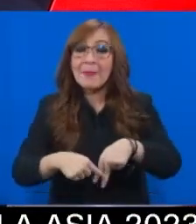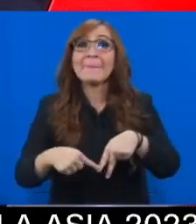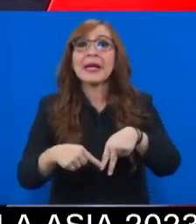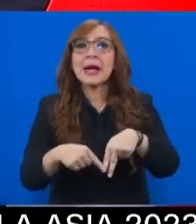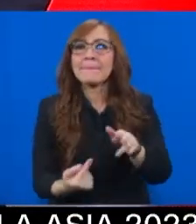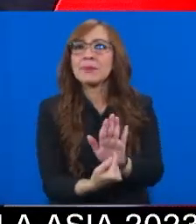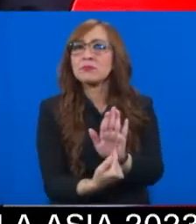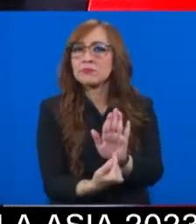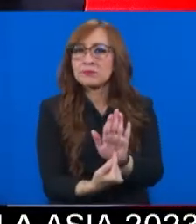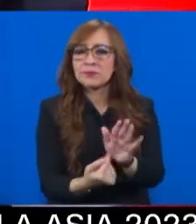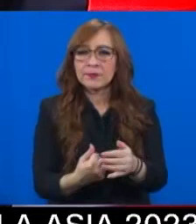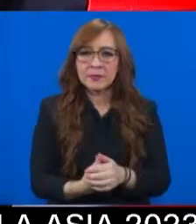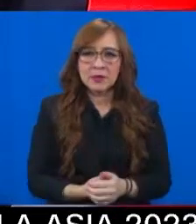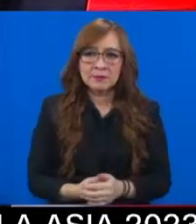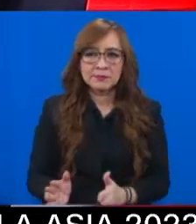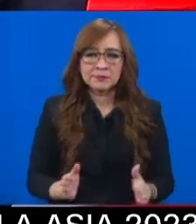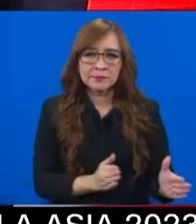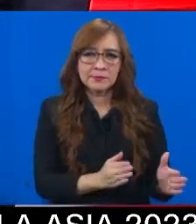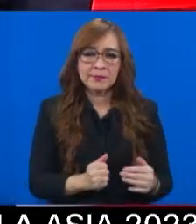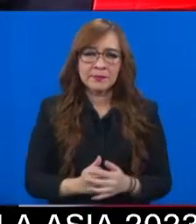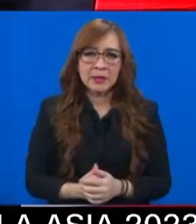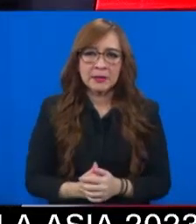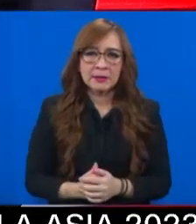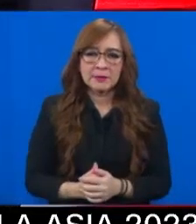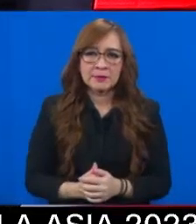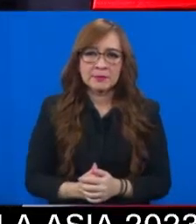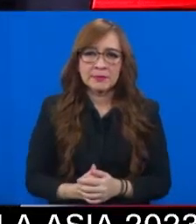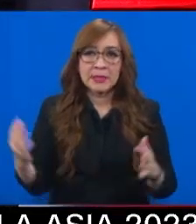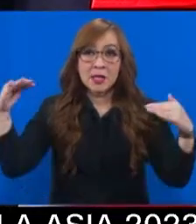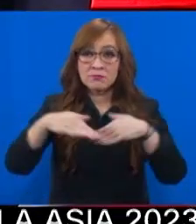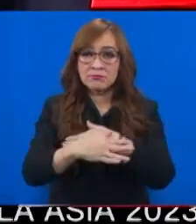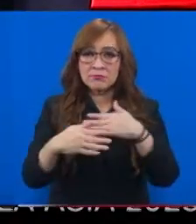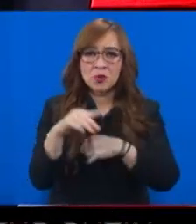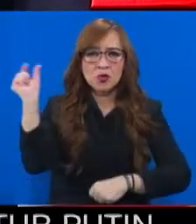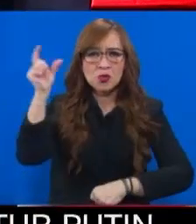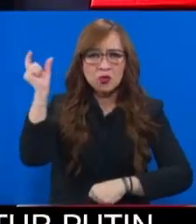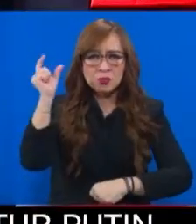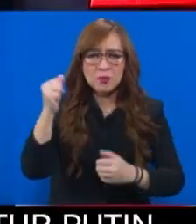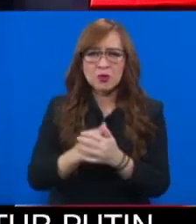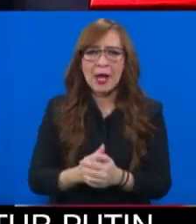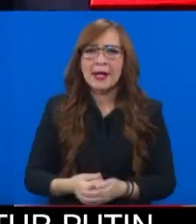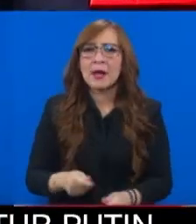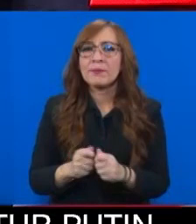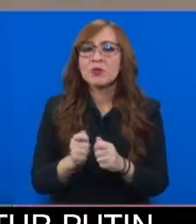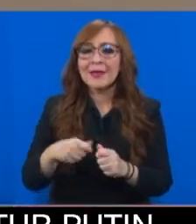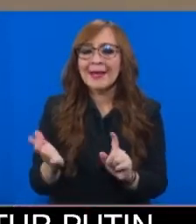lokasi terpisah, pelaku asusila di kereta komuter Jakarta Bogor yang mengincar penumpang wanita tidur telah ditangkap.